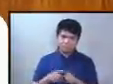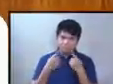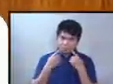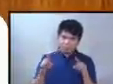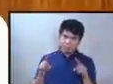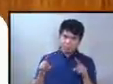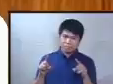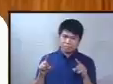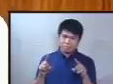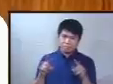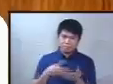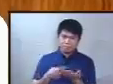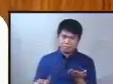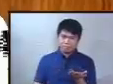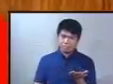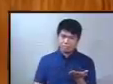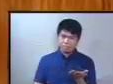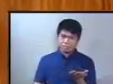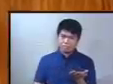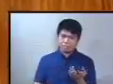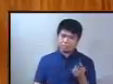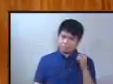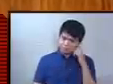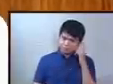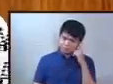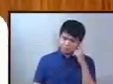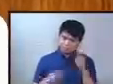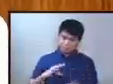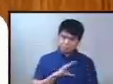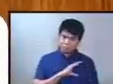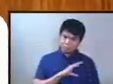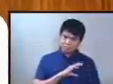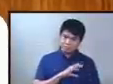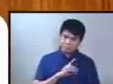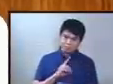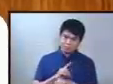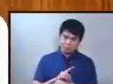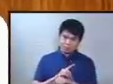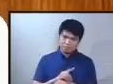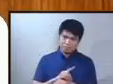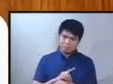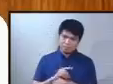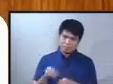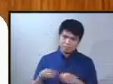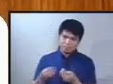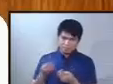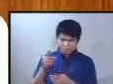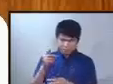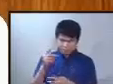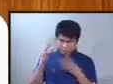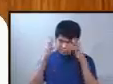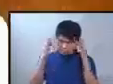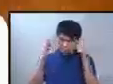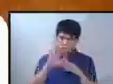pronouncing it a failure, I think Congress is duty bound to give the President everything